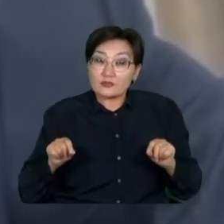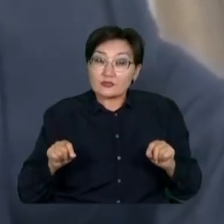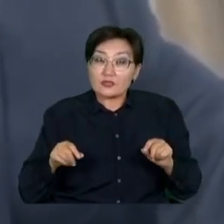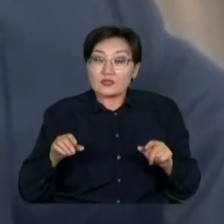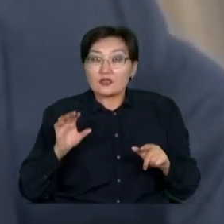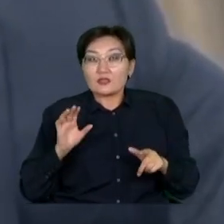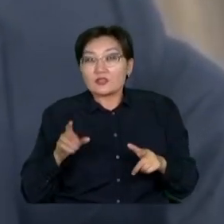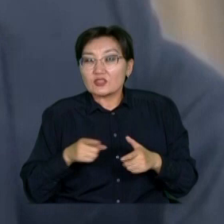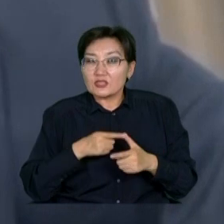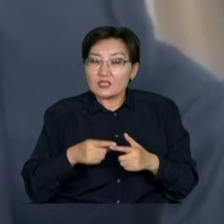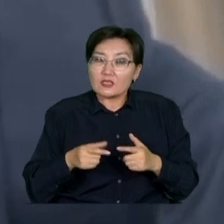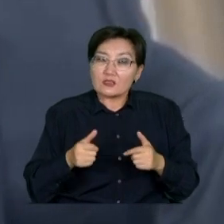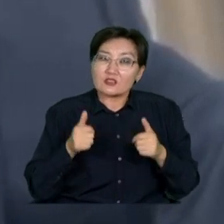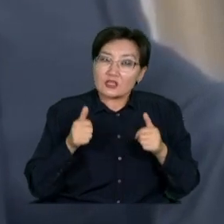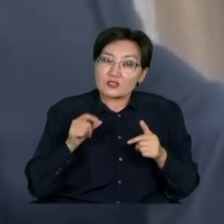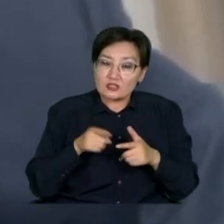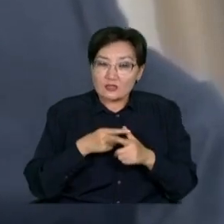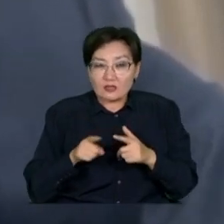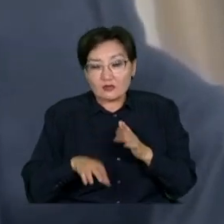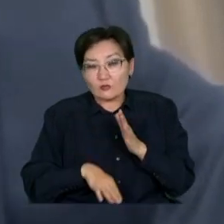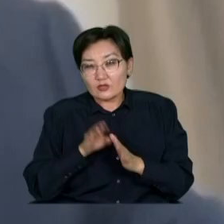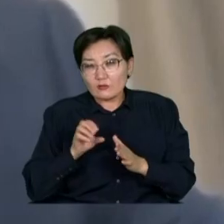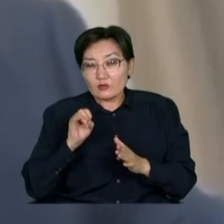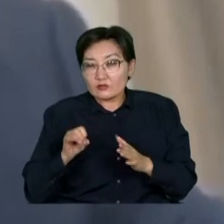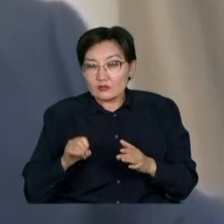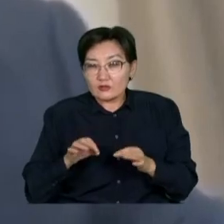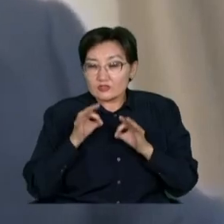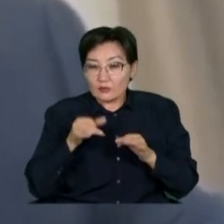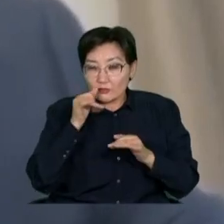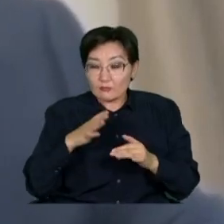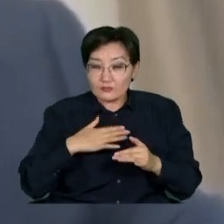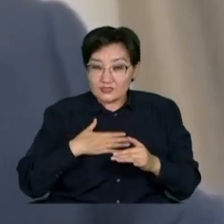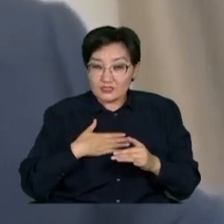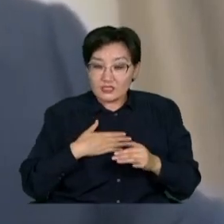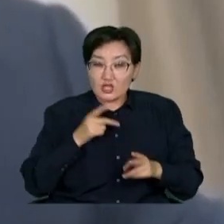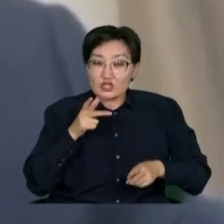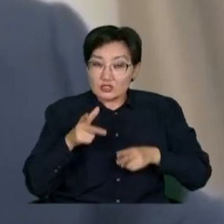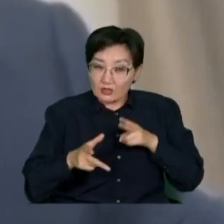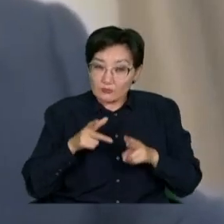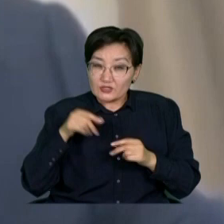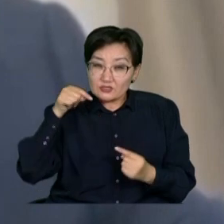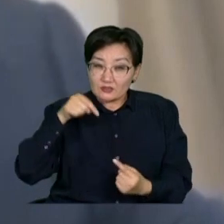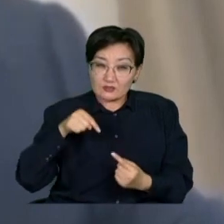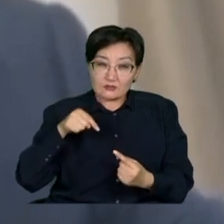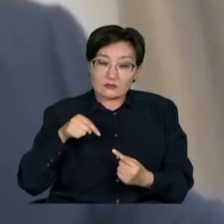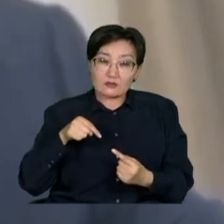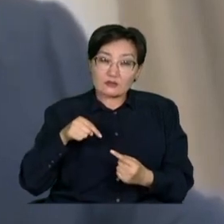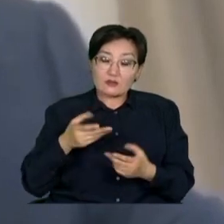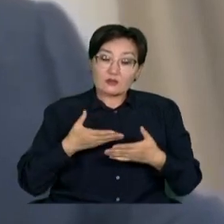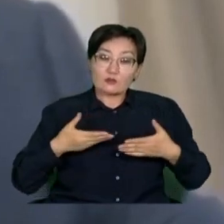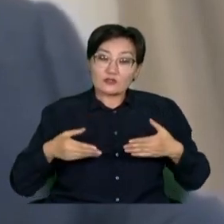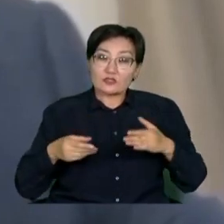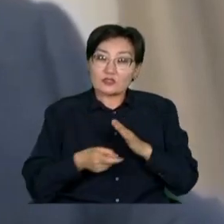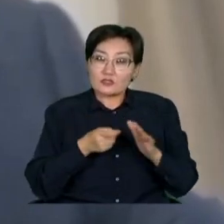не жаман екеніне баға бере алмаймын. Бізге түскен арыз шеңберінде біз